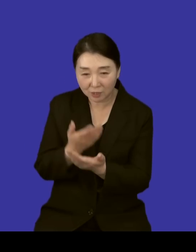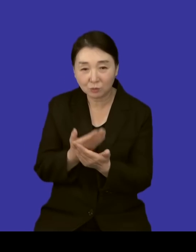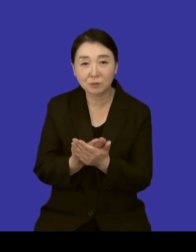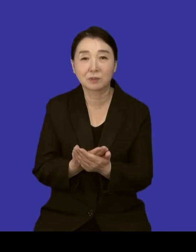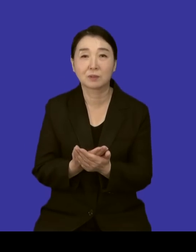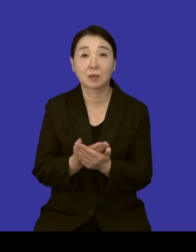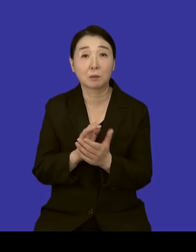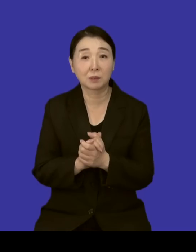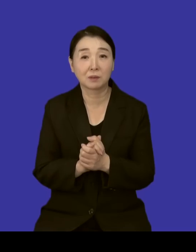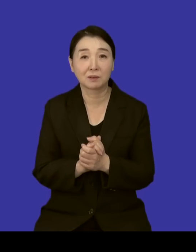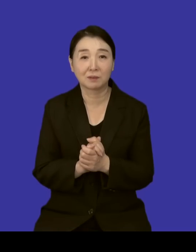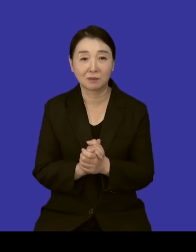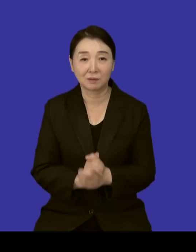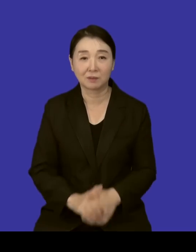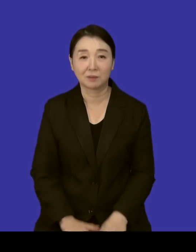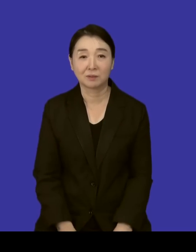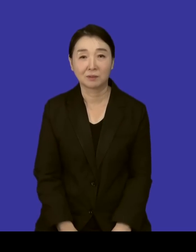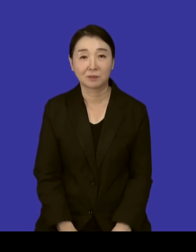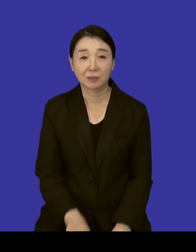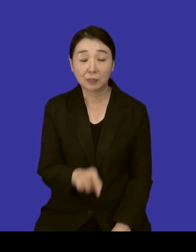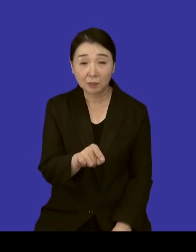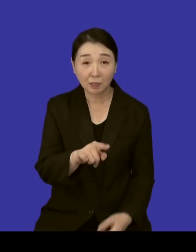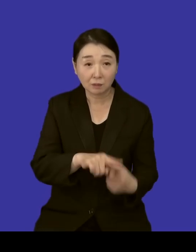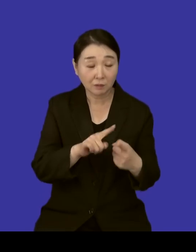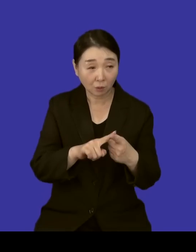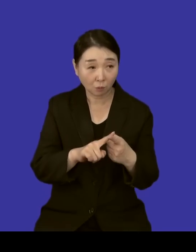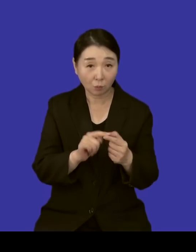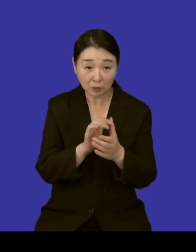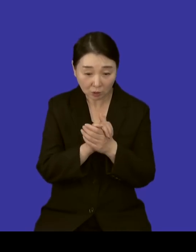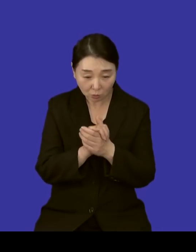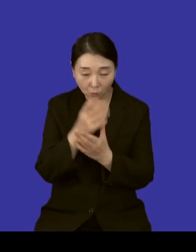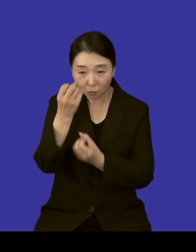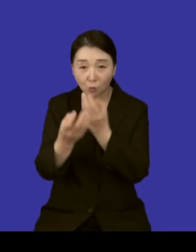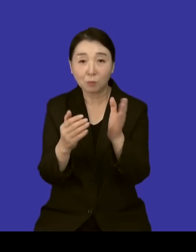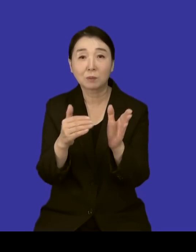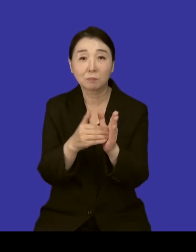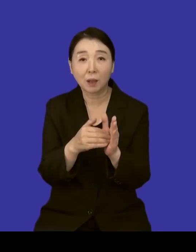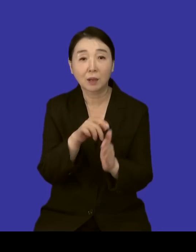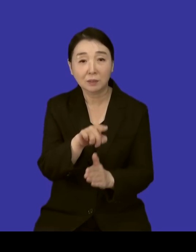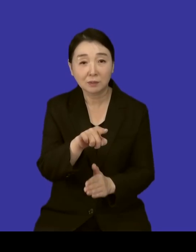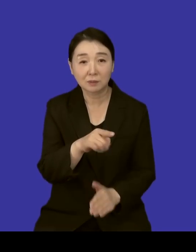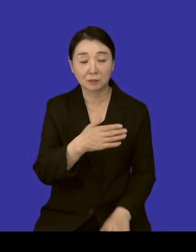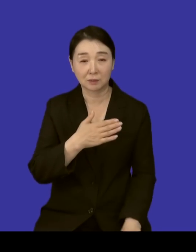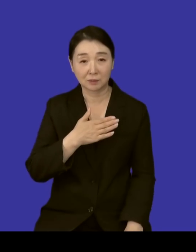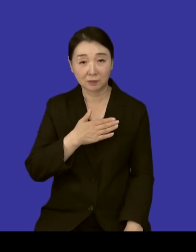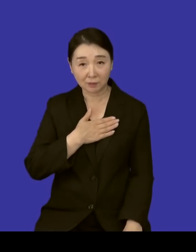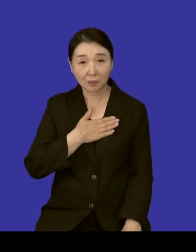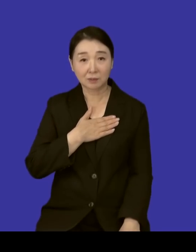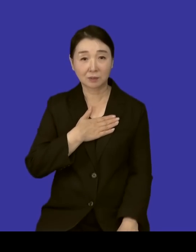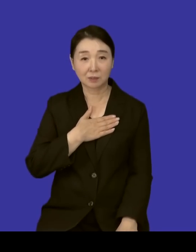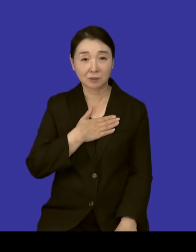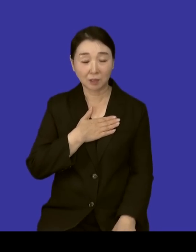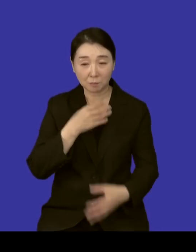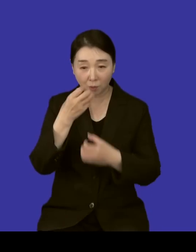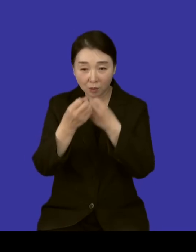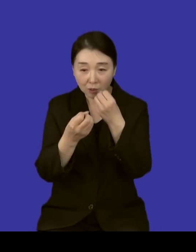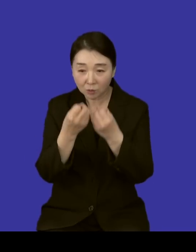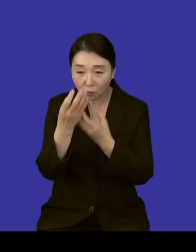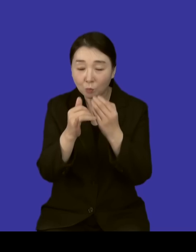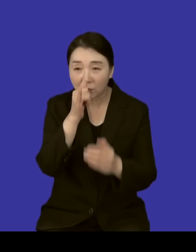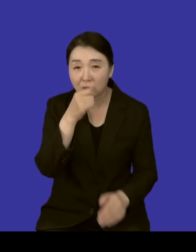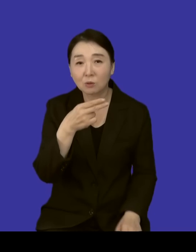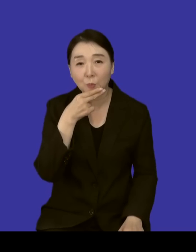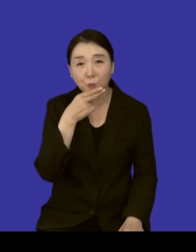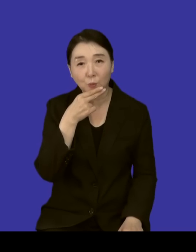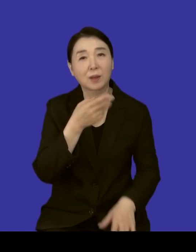주시구래. 아멘. 아, 이게 그대로 했잖아요. 예, 예. 근데 그 얘기를 제 앞에서 한번 하신 거하고 안 한 건